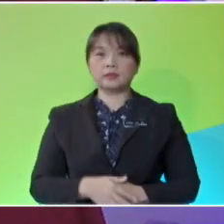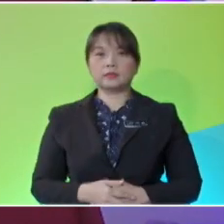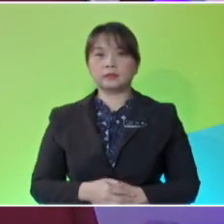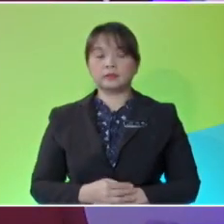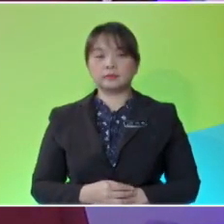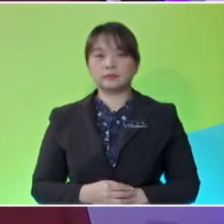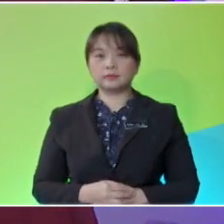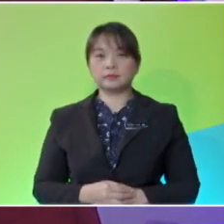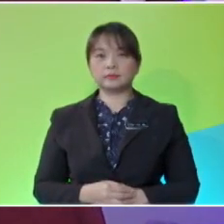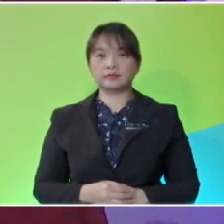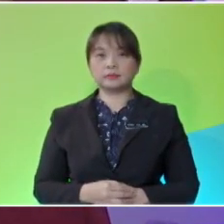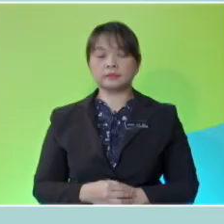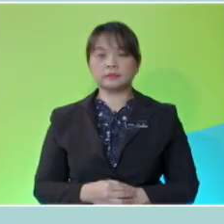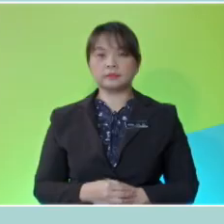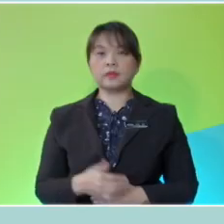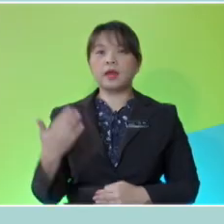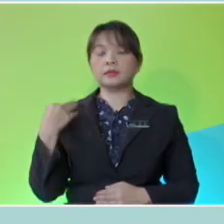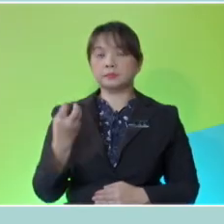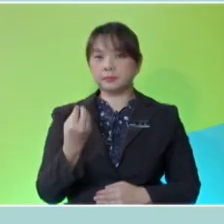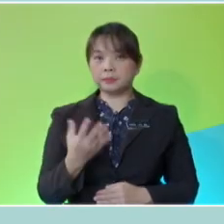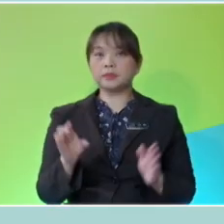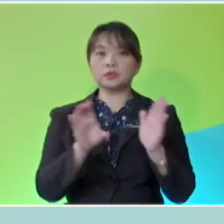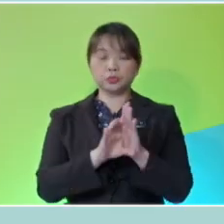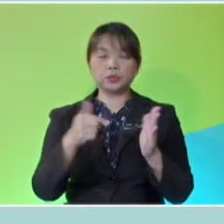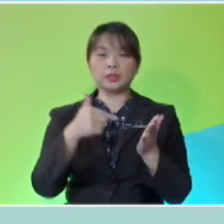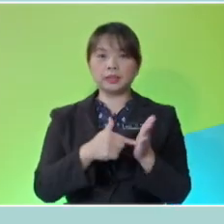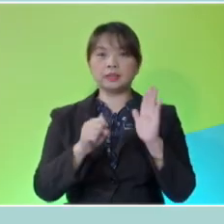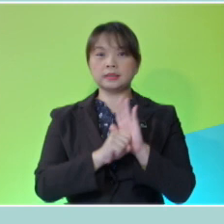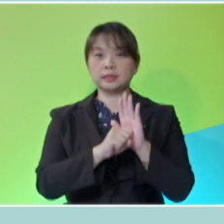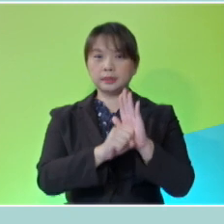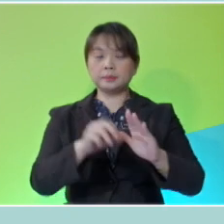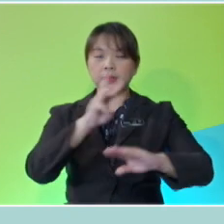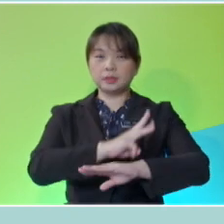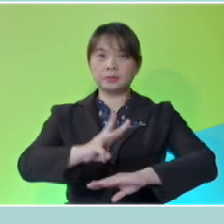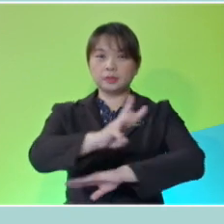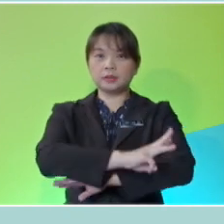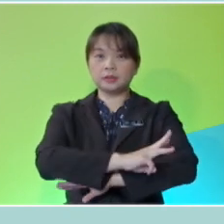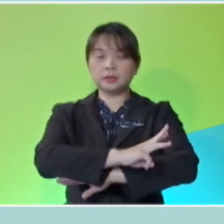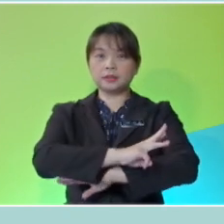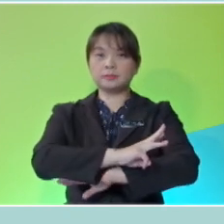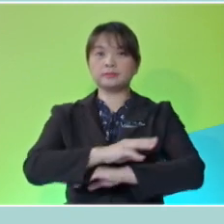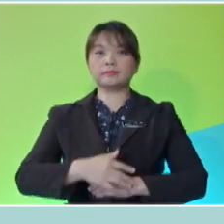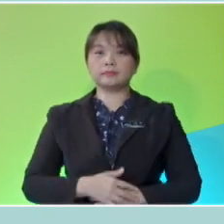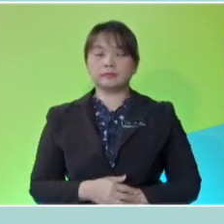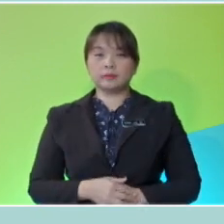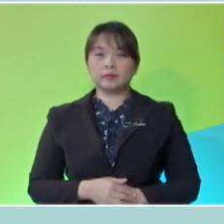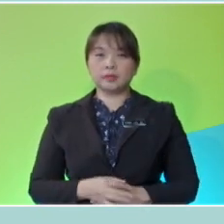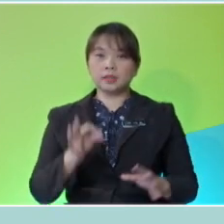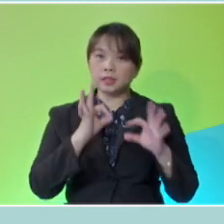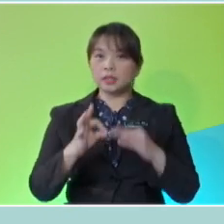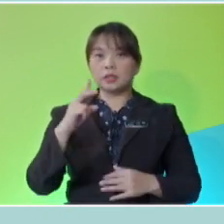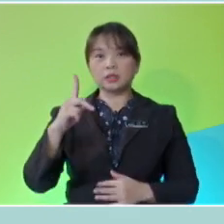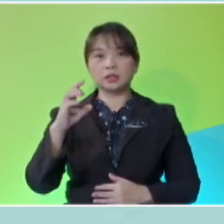ditunjukan Oke ini ada beberapa lagi contoh simbol kawasan seperti yang diterangkan sebentar tadi oke kalau kontur